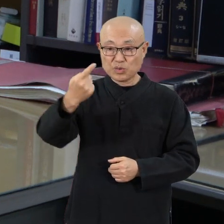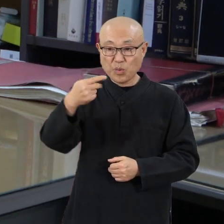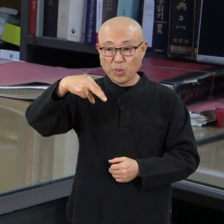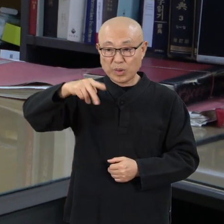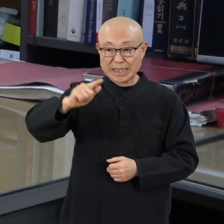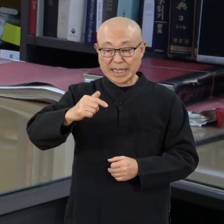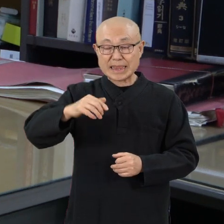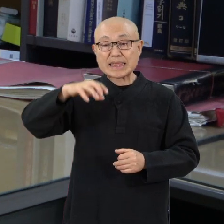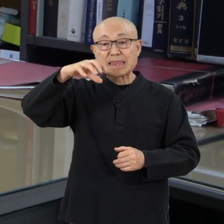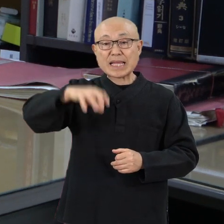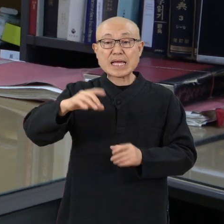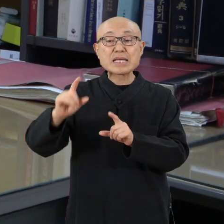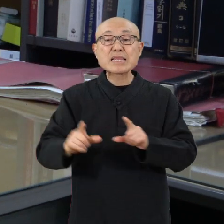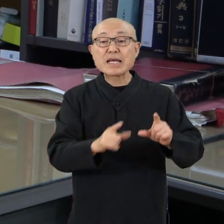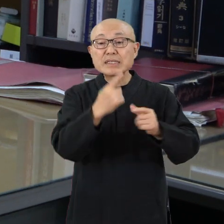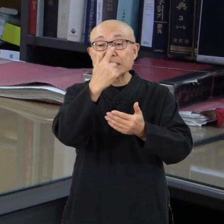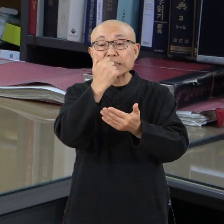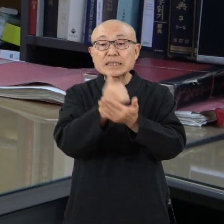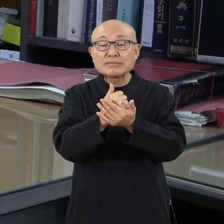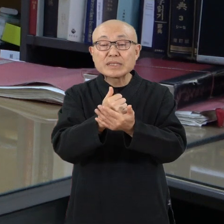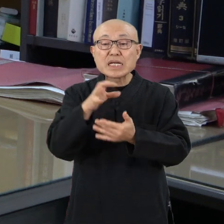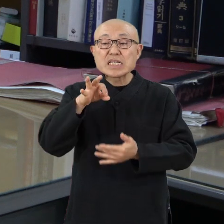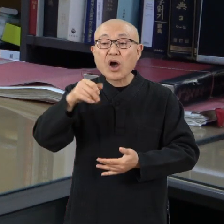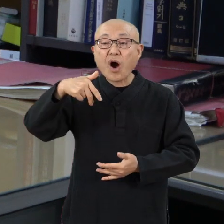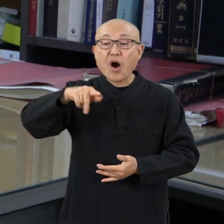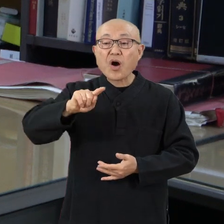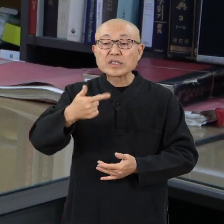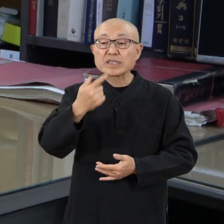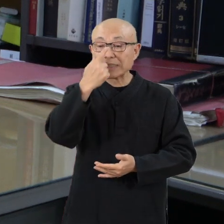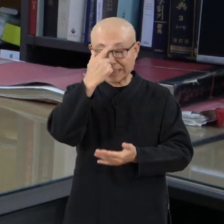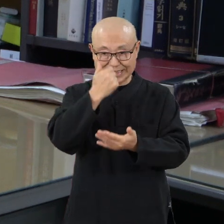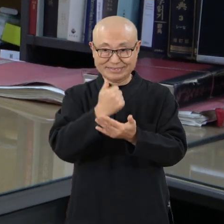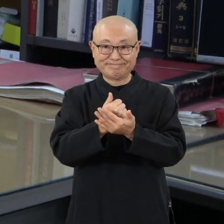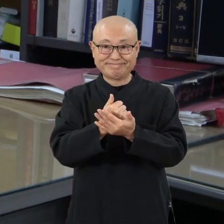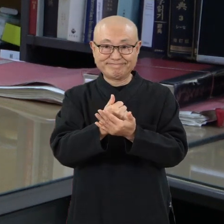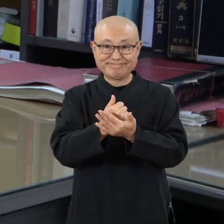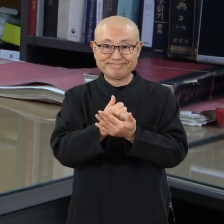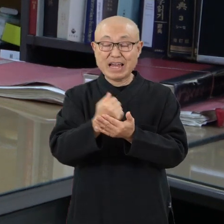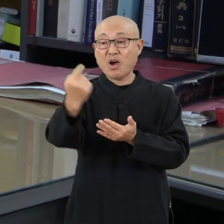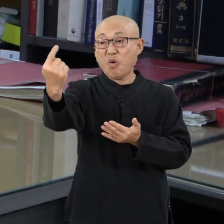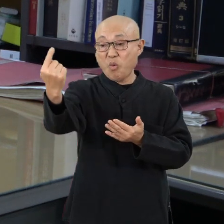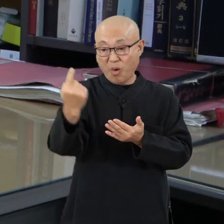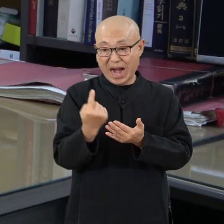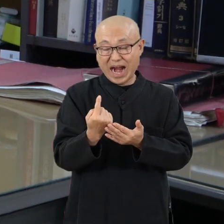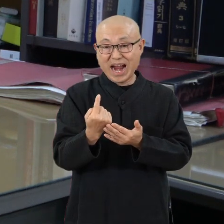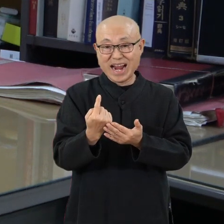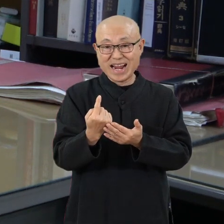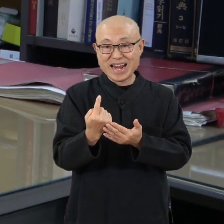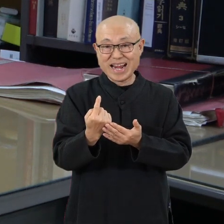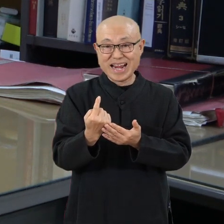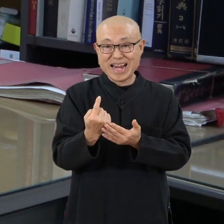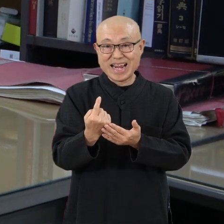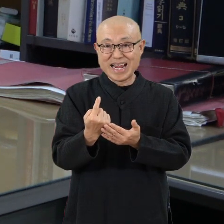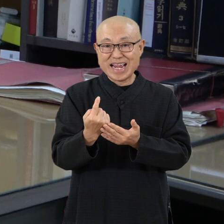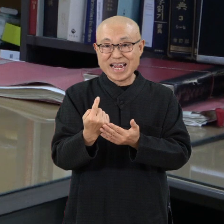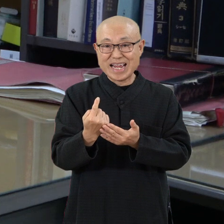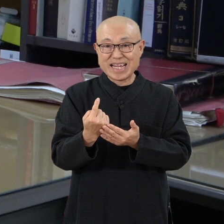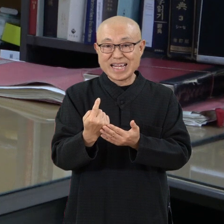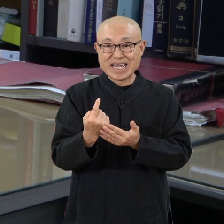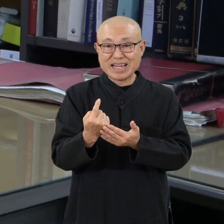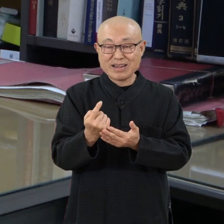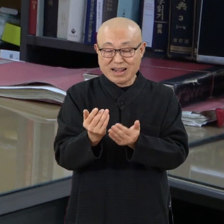굉장히 이제 그 도원선사의 스승으로 기록이 되신 분인데, 그분이 천동산에서 내려오셔서